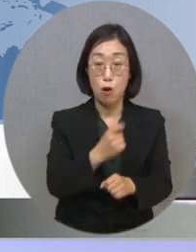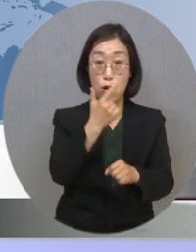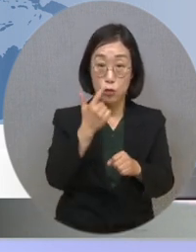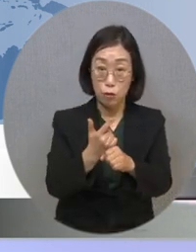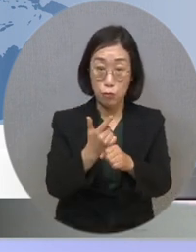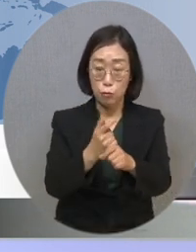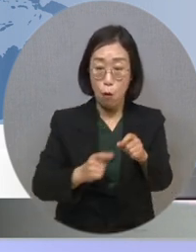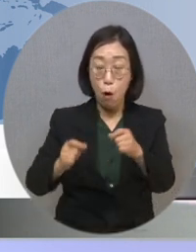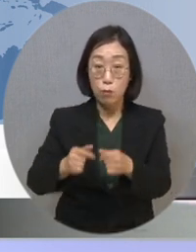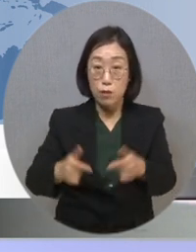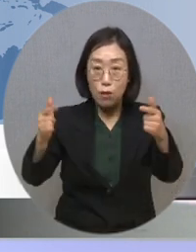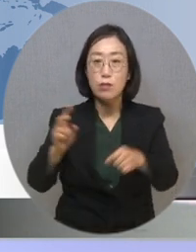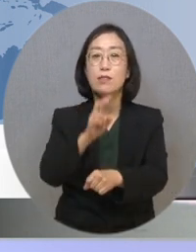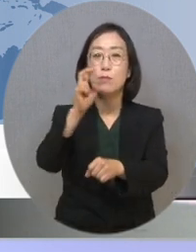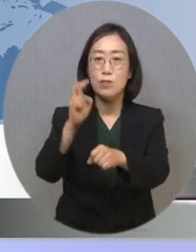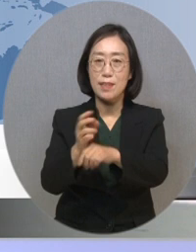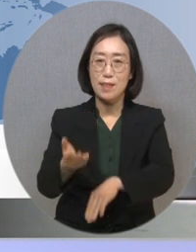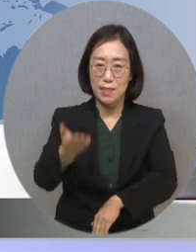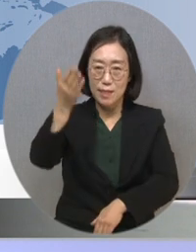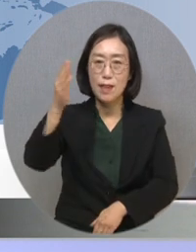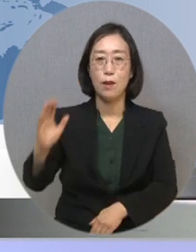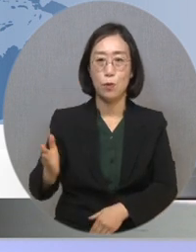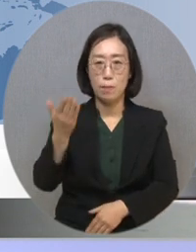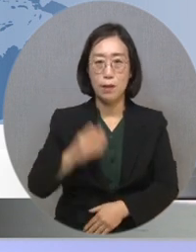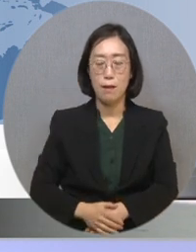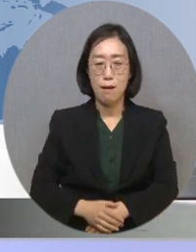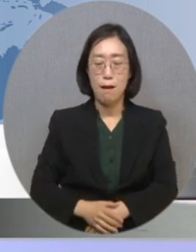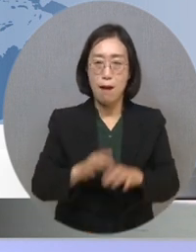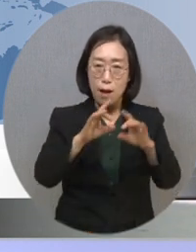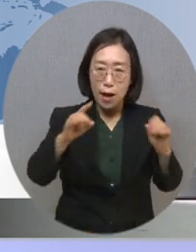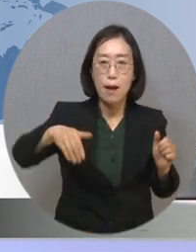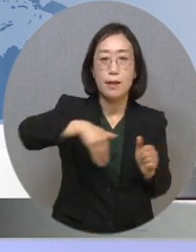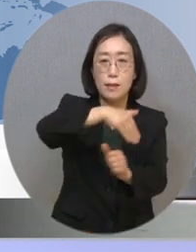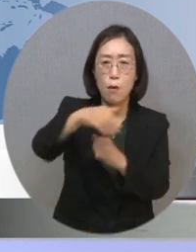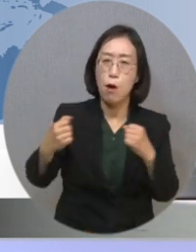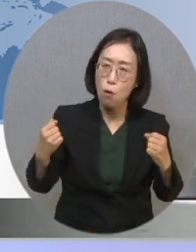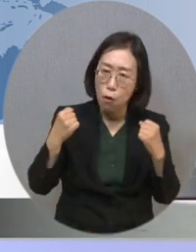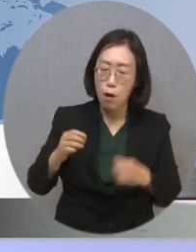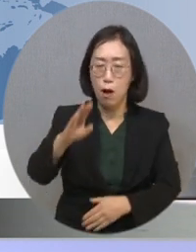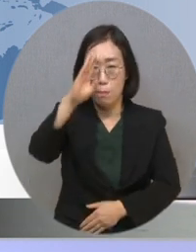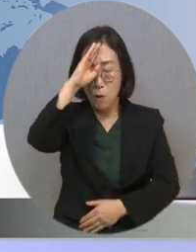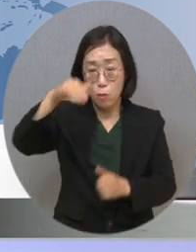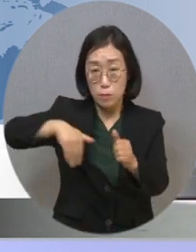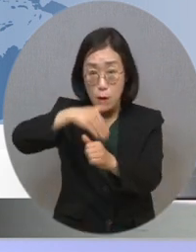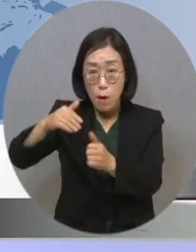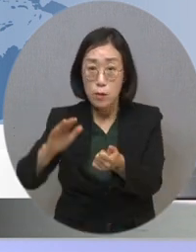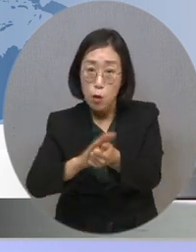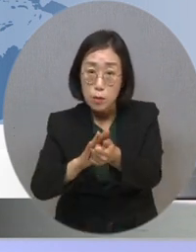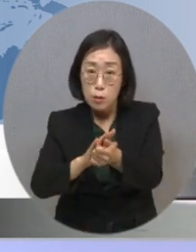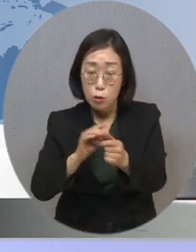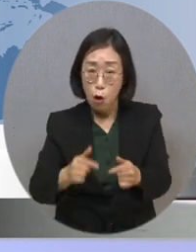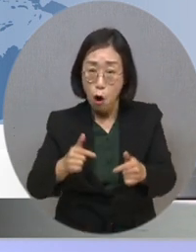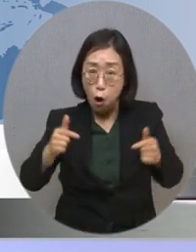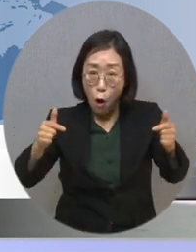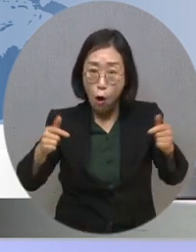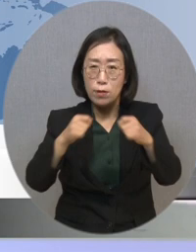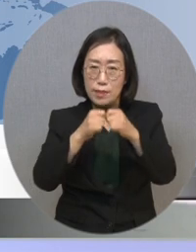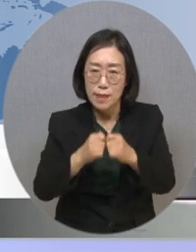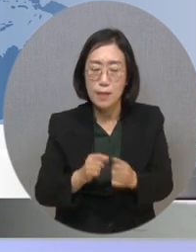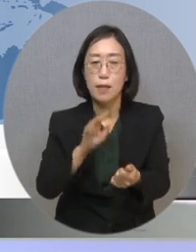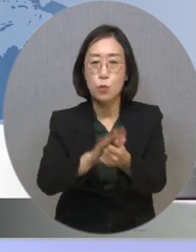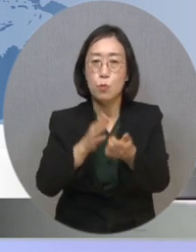16시간에서 20시간 이상으로 늘어났습니다. 개인별 건강 상태와 필요한 서비스를 확대해 촘촘한 돌봄